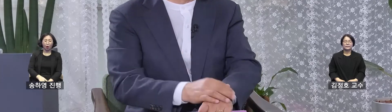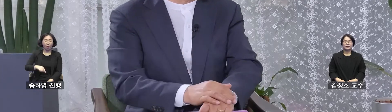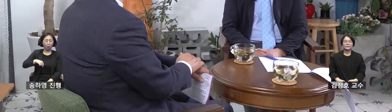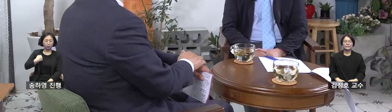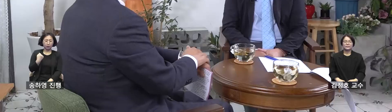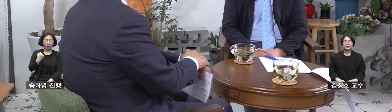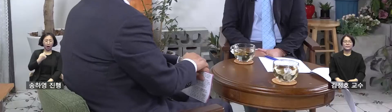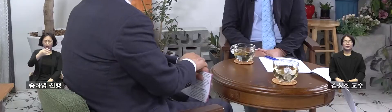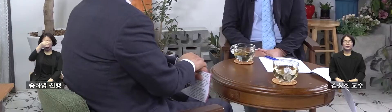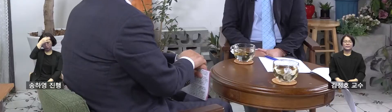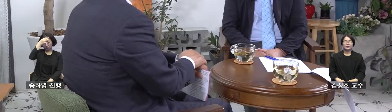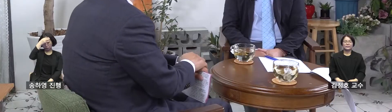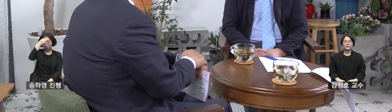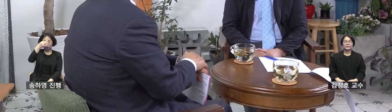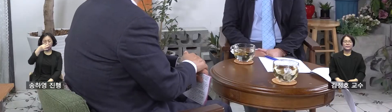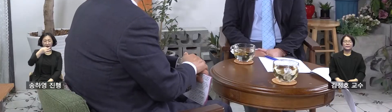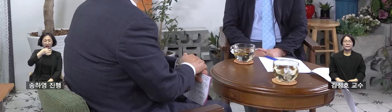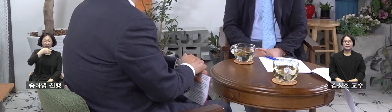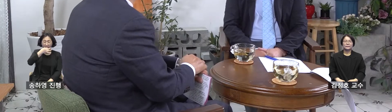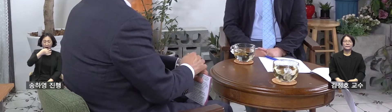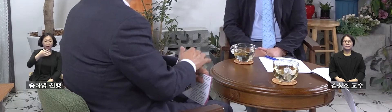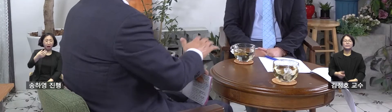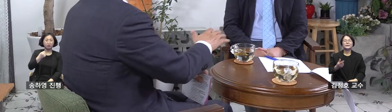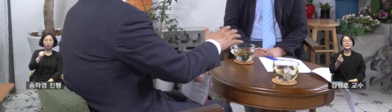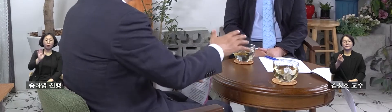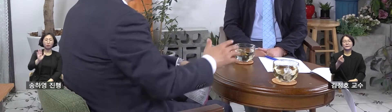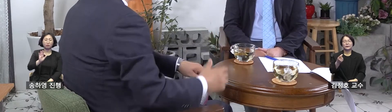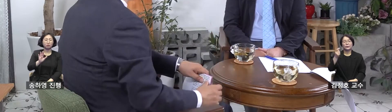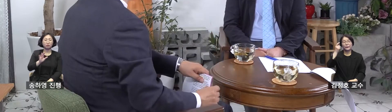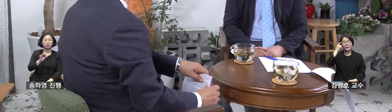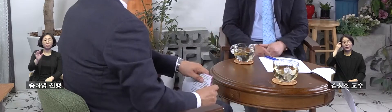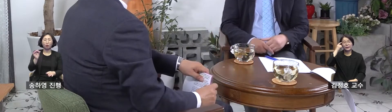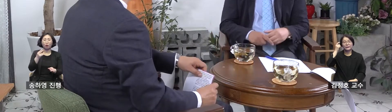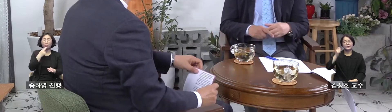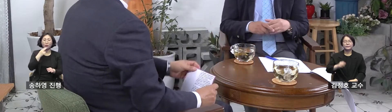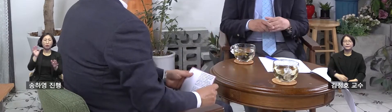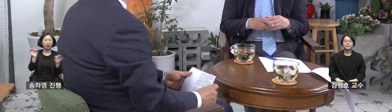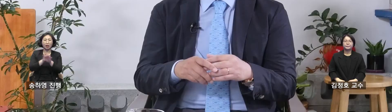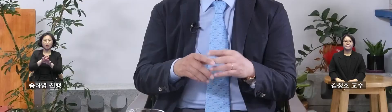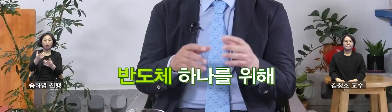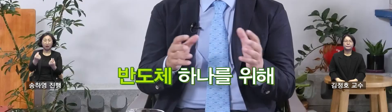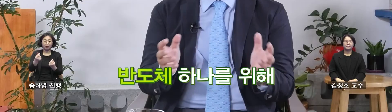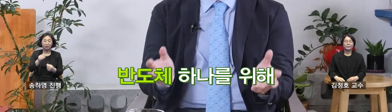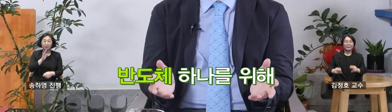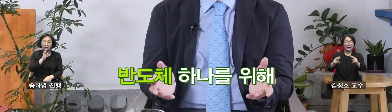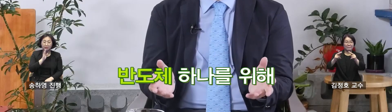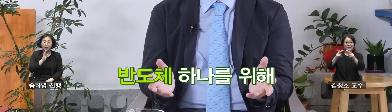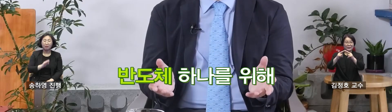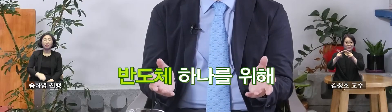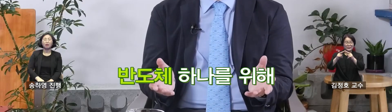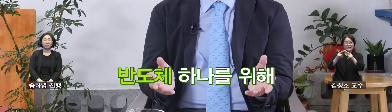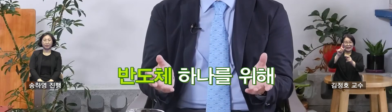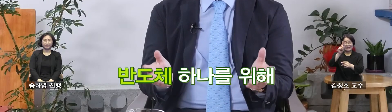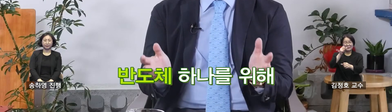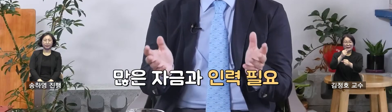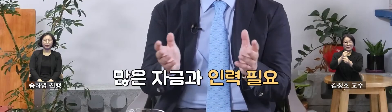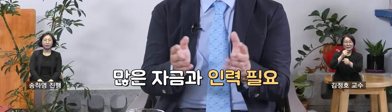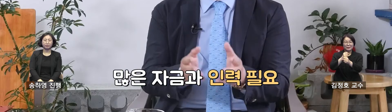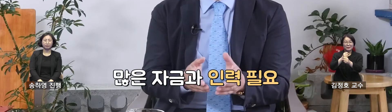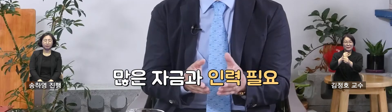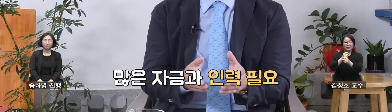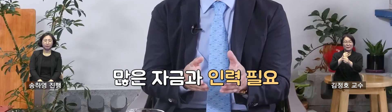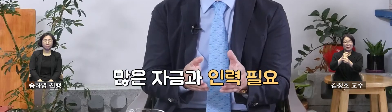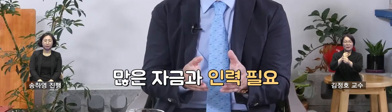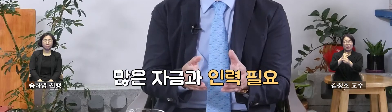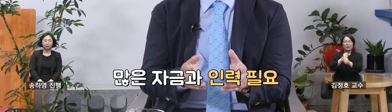기술을 독점하는 시대는 이제 점점점 사라져가는 것 같아요. 왜 그러니까 우리가 반도체를 하나를 만들려면 수십조